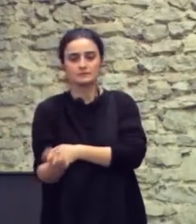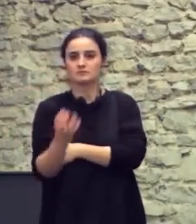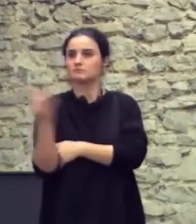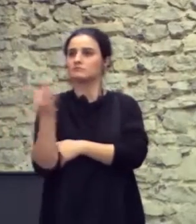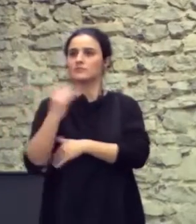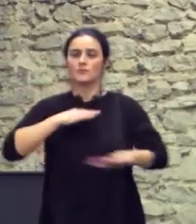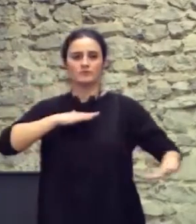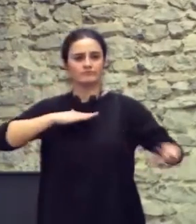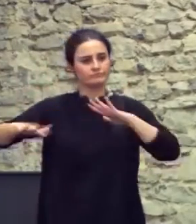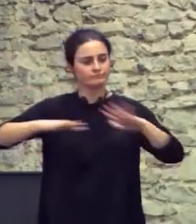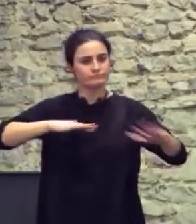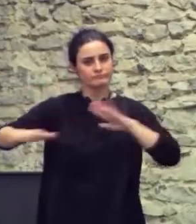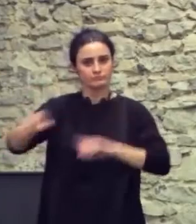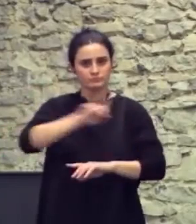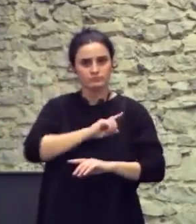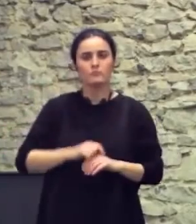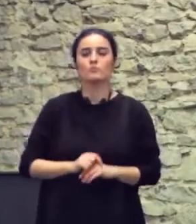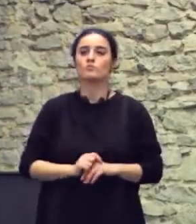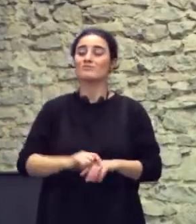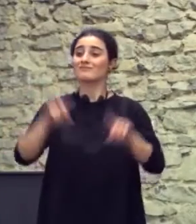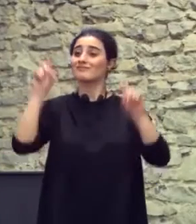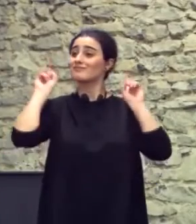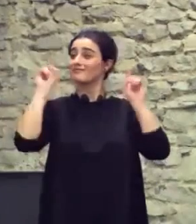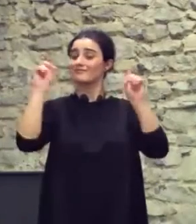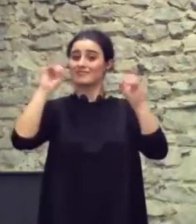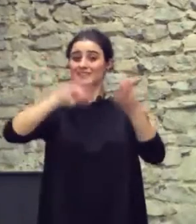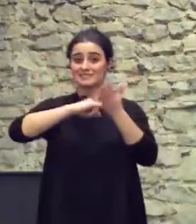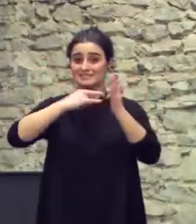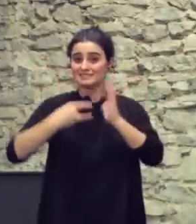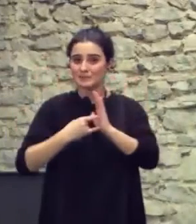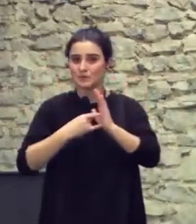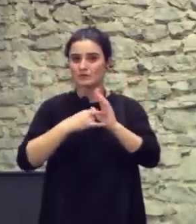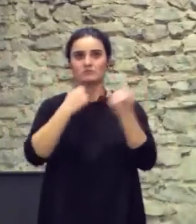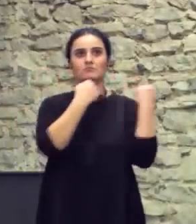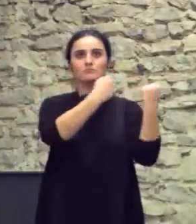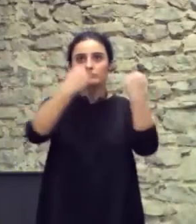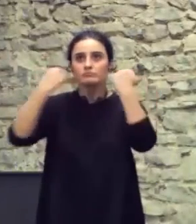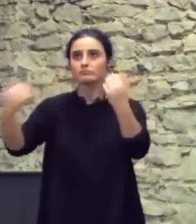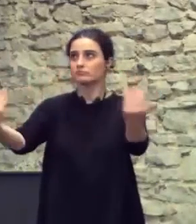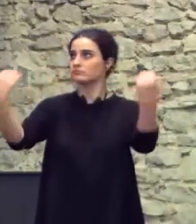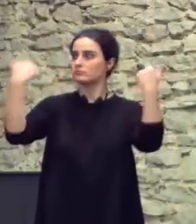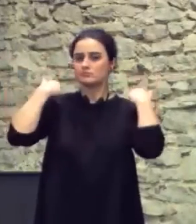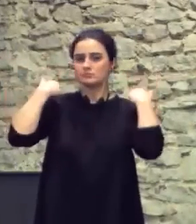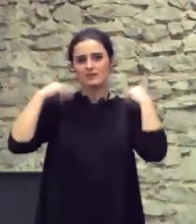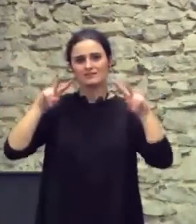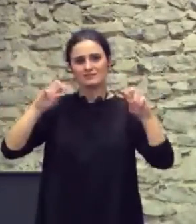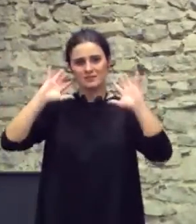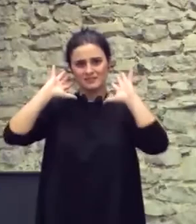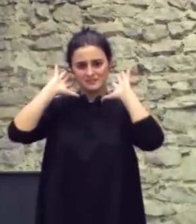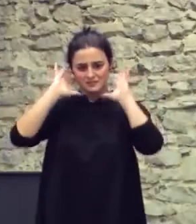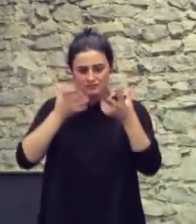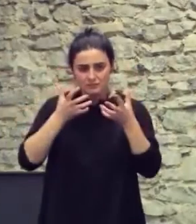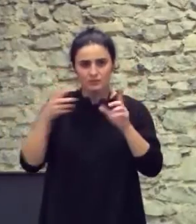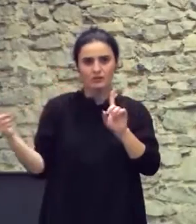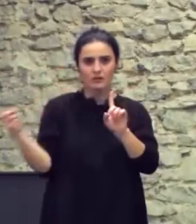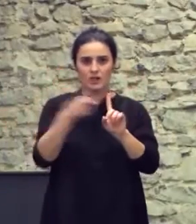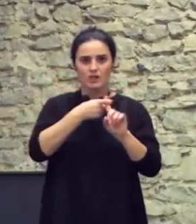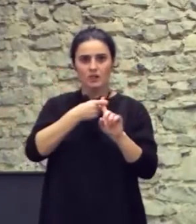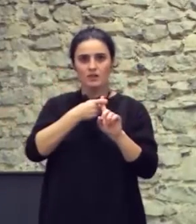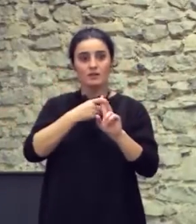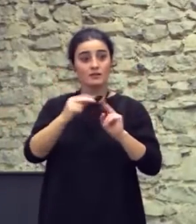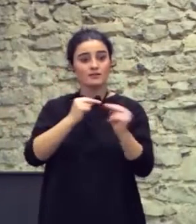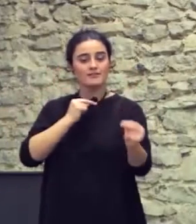gaitu. Hezkuntza sisteman, ardura zuzena duten instituzioek, agresibitatea detektatzeko eta